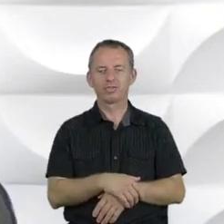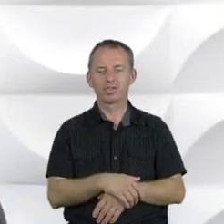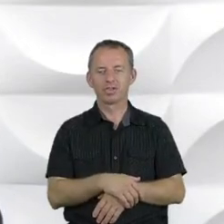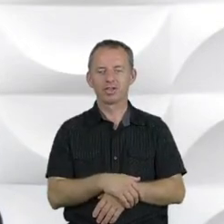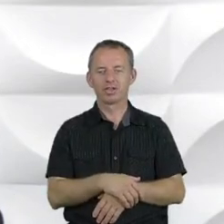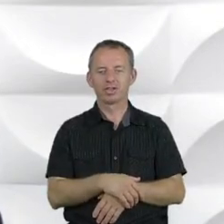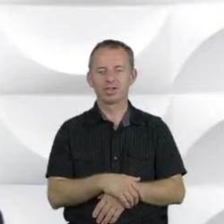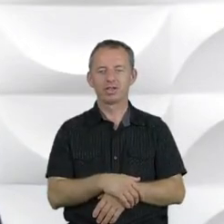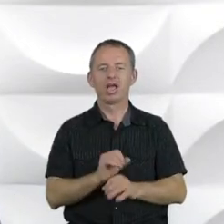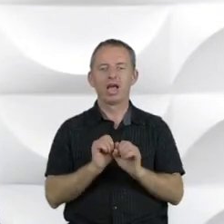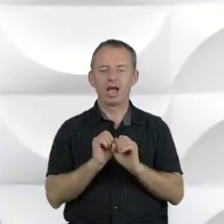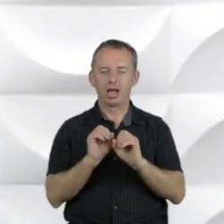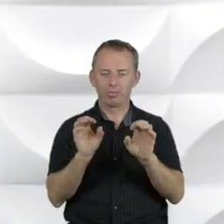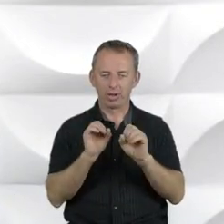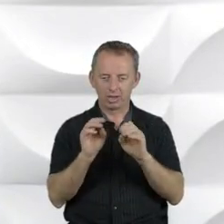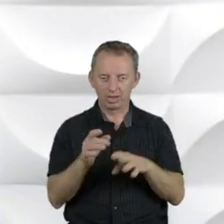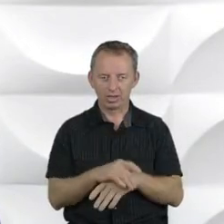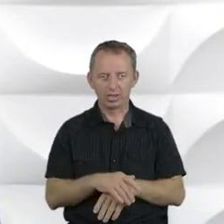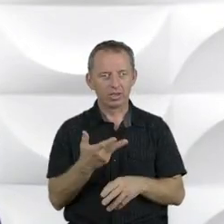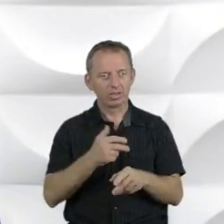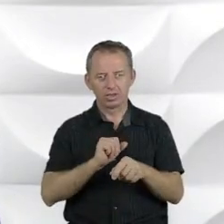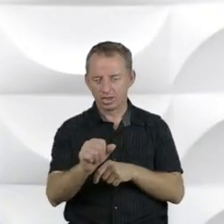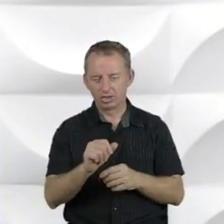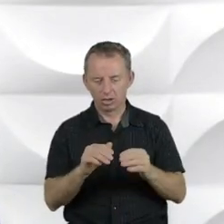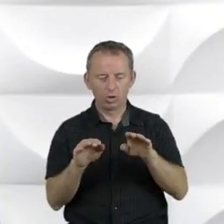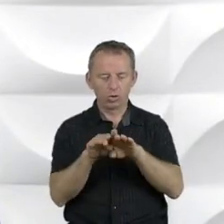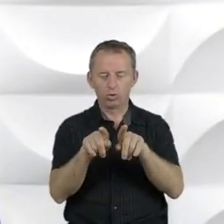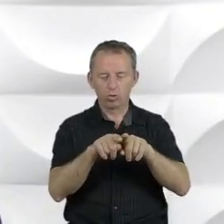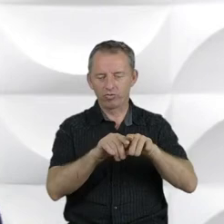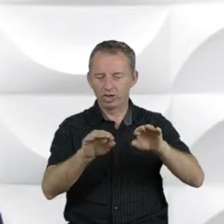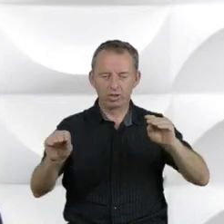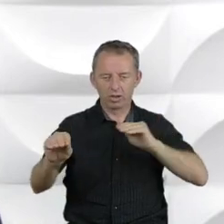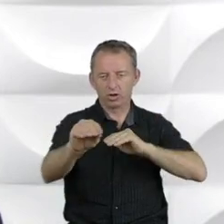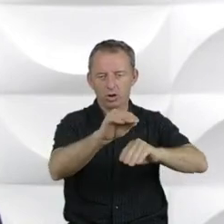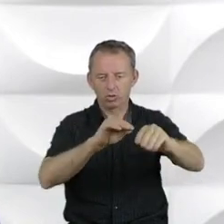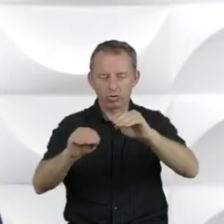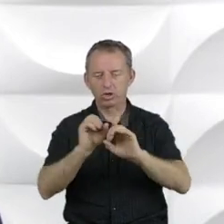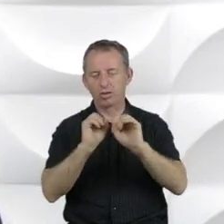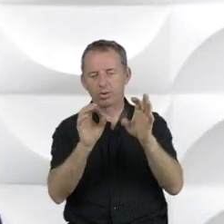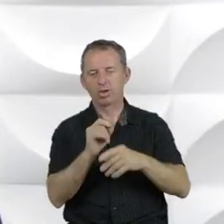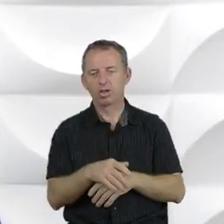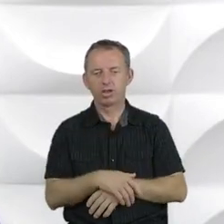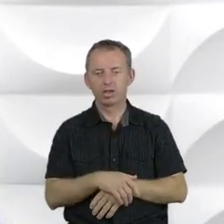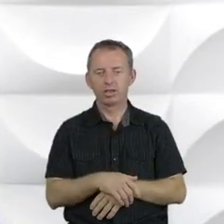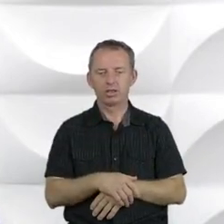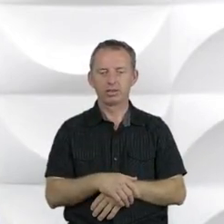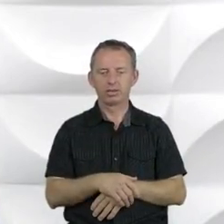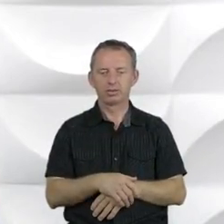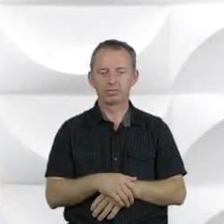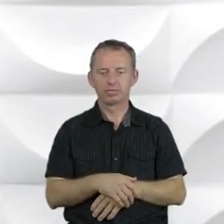Ale w Apokalipsie one nie są równomiernie rozłożone.